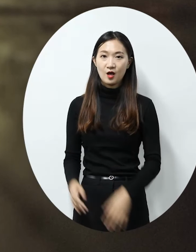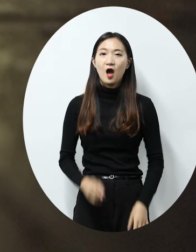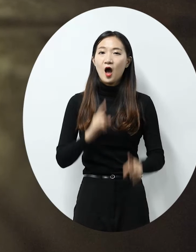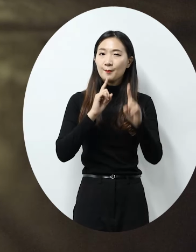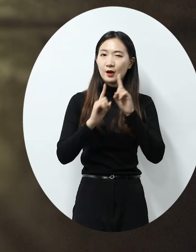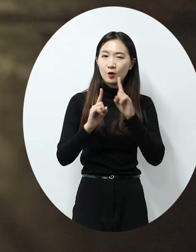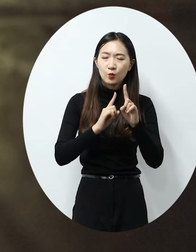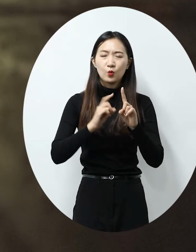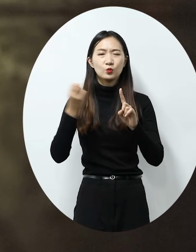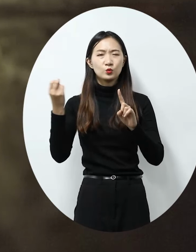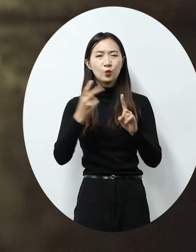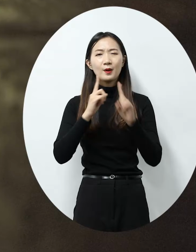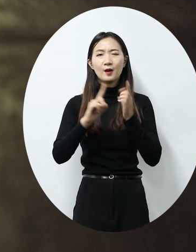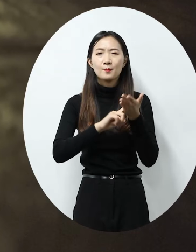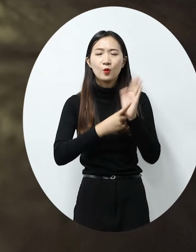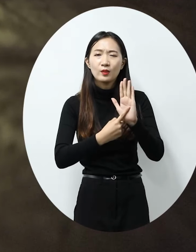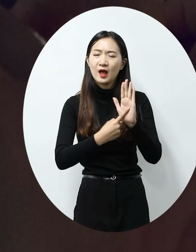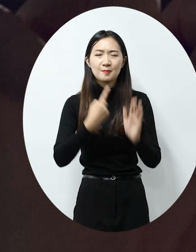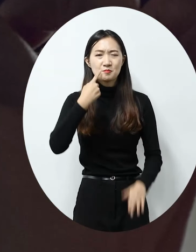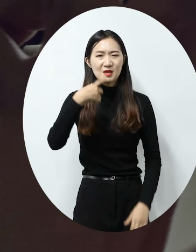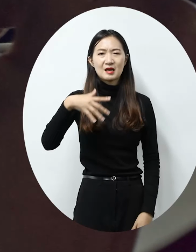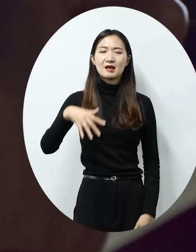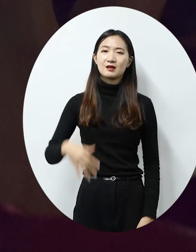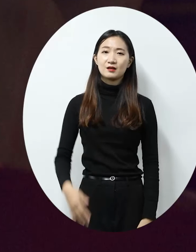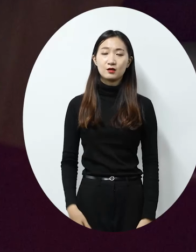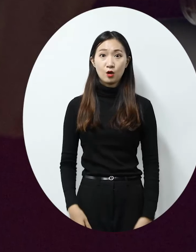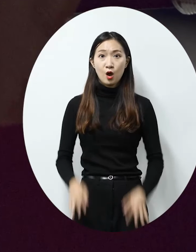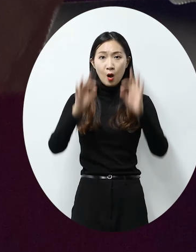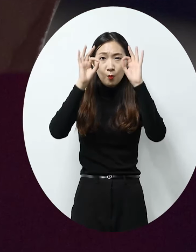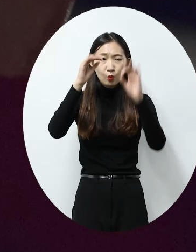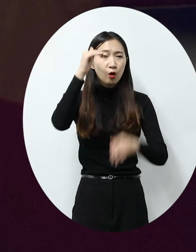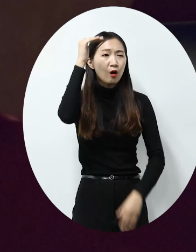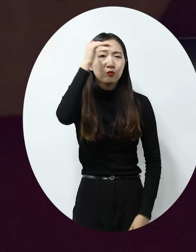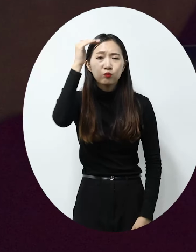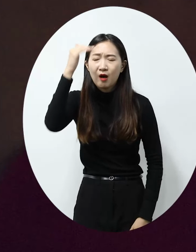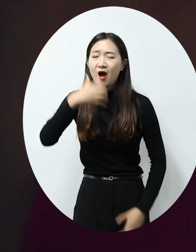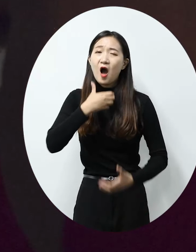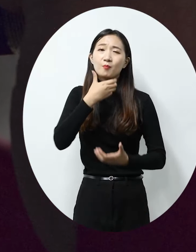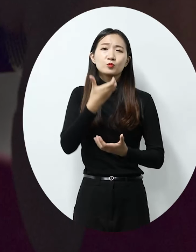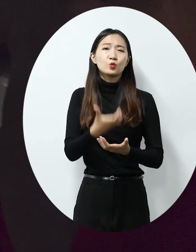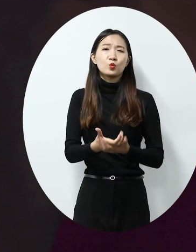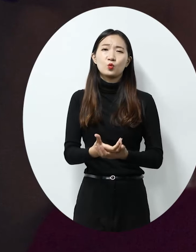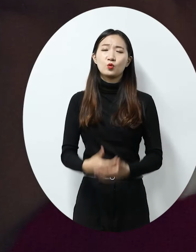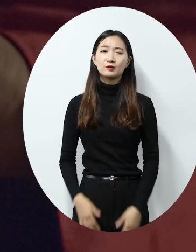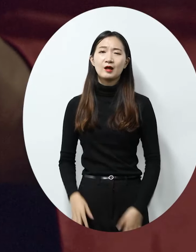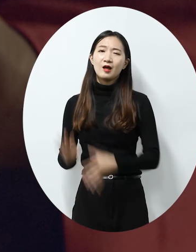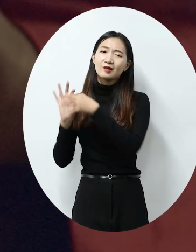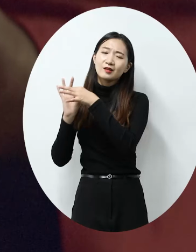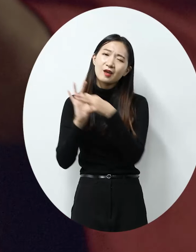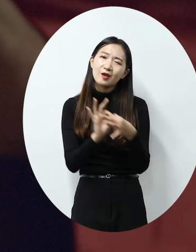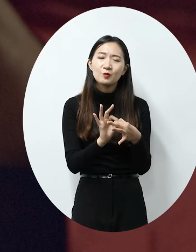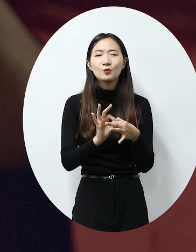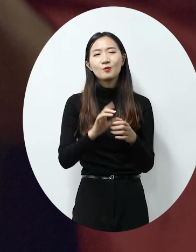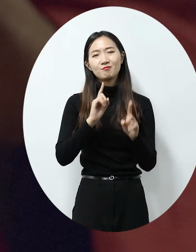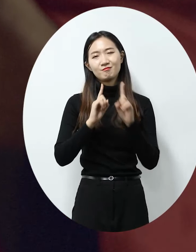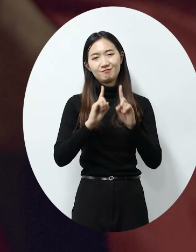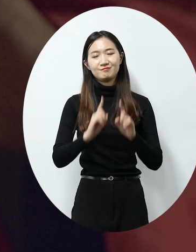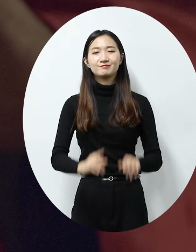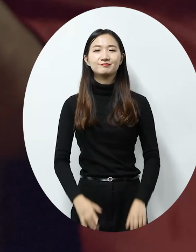말하고 또 말해도 부족하고 보고 또 보아도 벅차서 자꾸자꾸